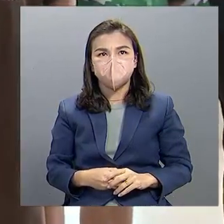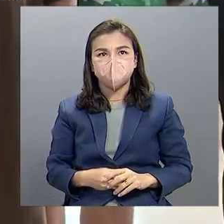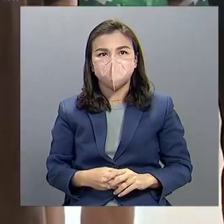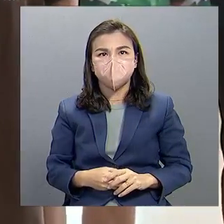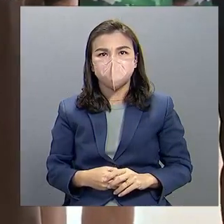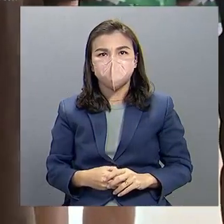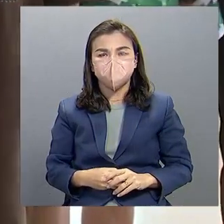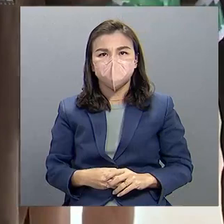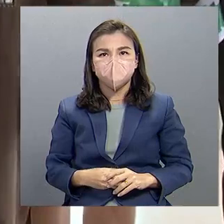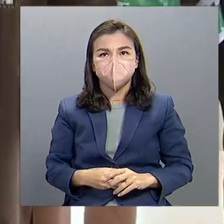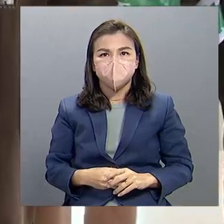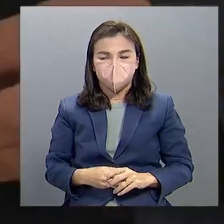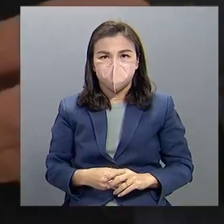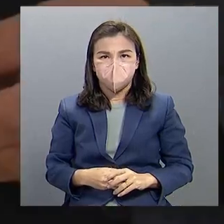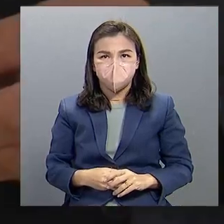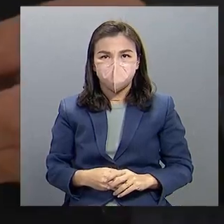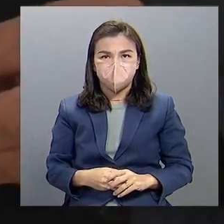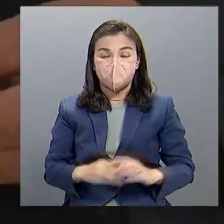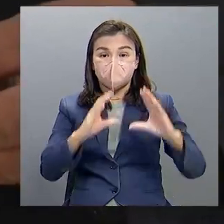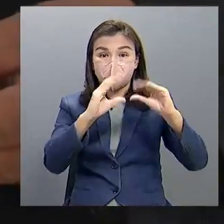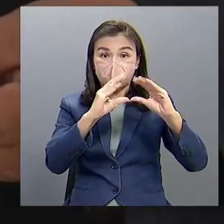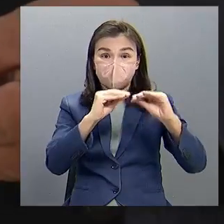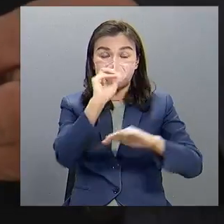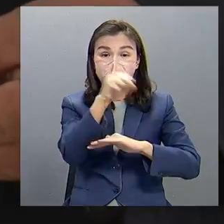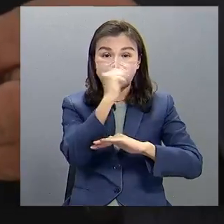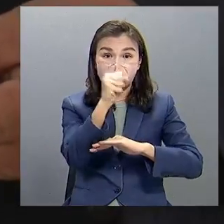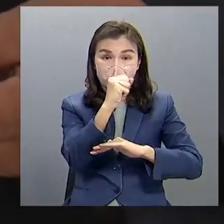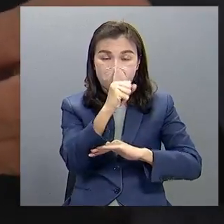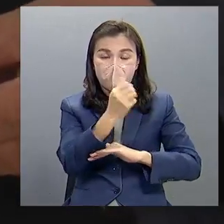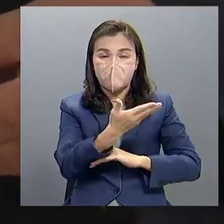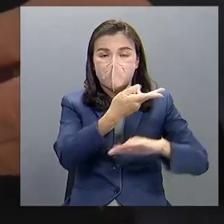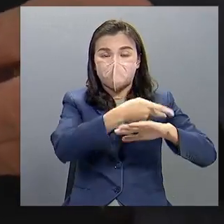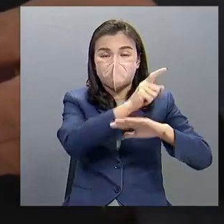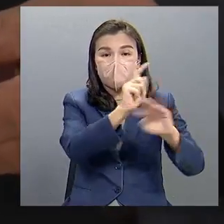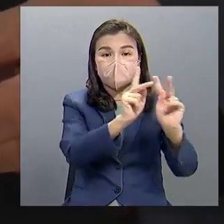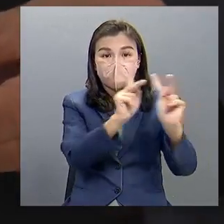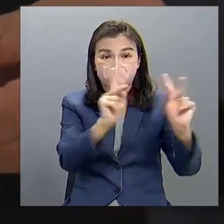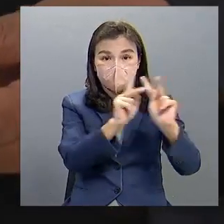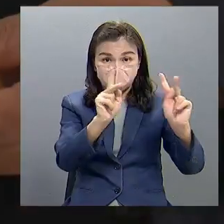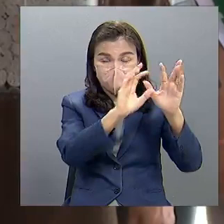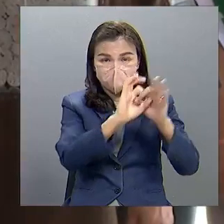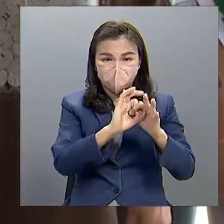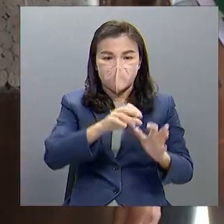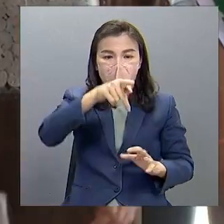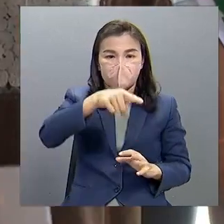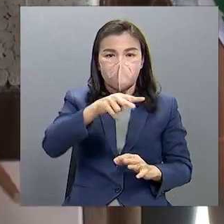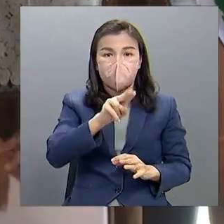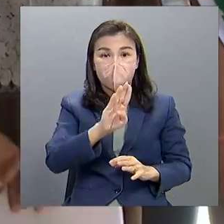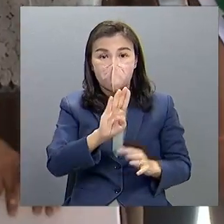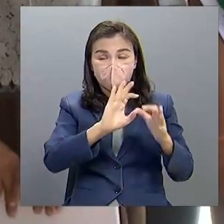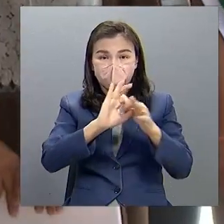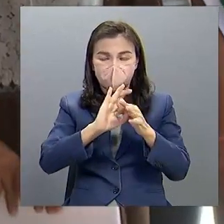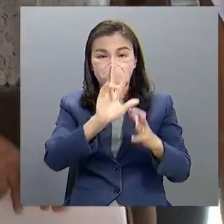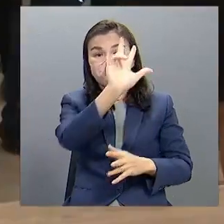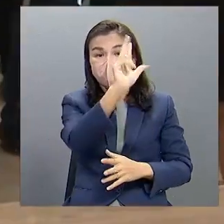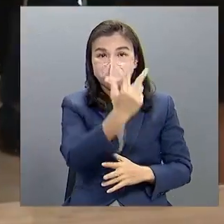ส่วนความเคลื่อนไหวนอกห้องประชุมรัฐสภานะคะนายสุประชัยใจสมุทรประธานกรรมาธิการวิสามัญร่างพรบกัญชาก็รับหนังสือจากนางนิชา